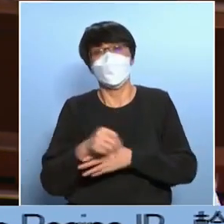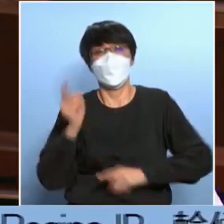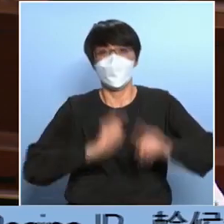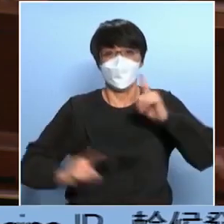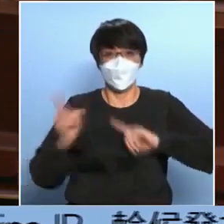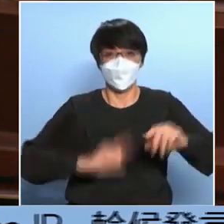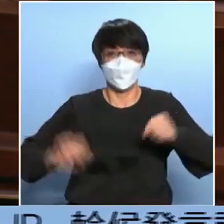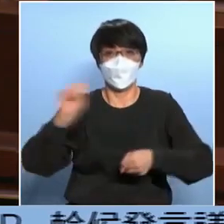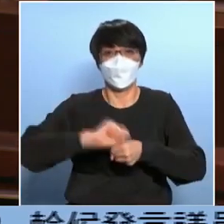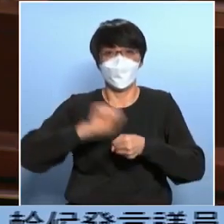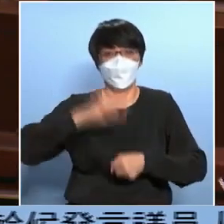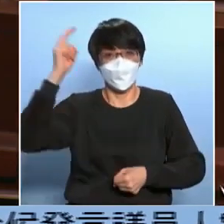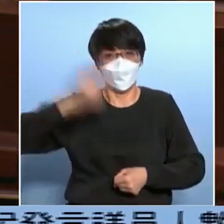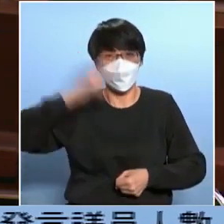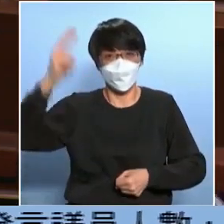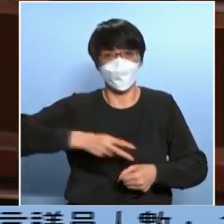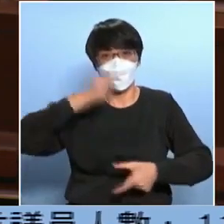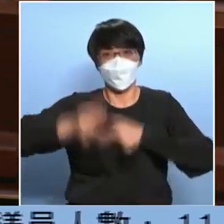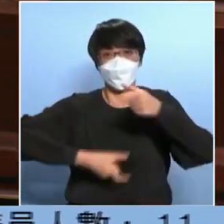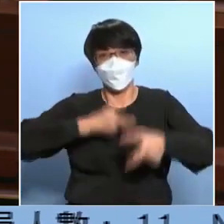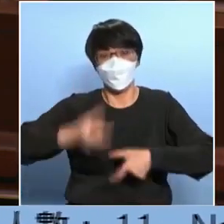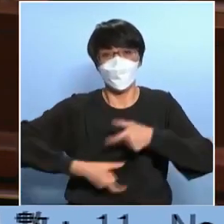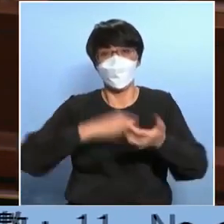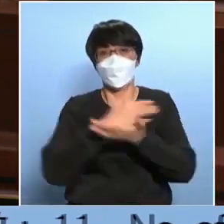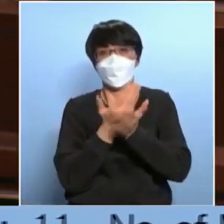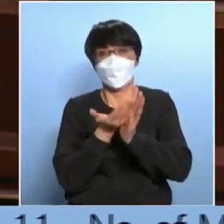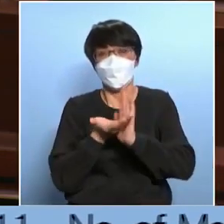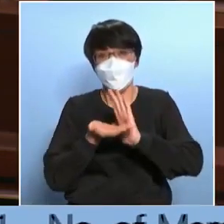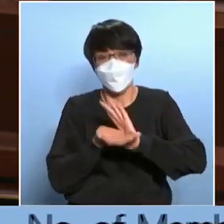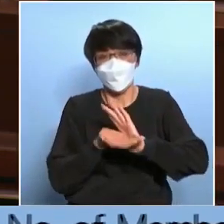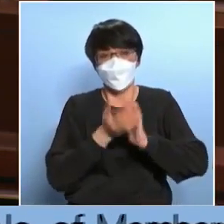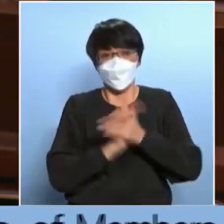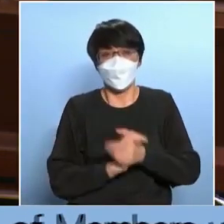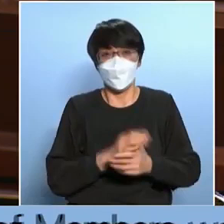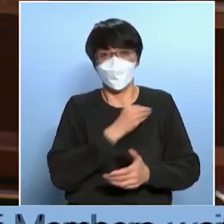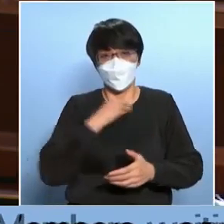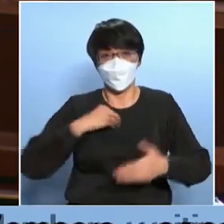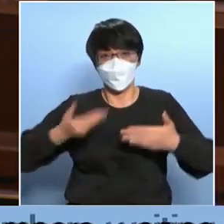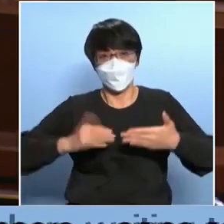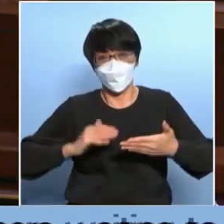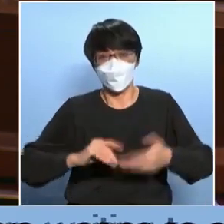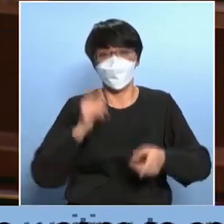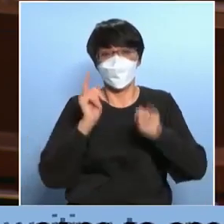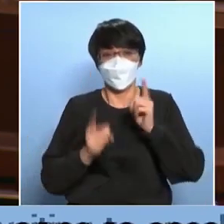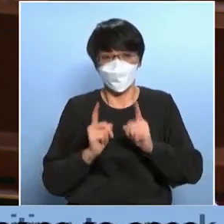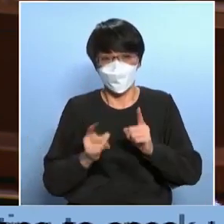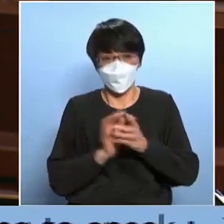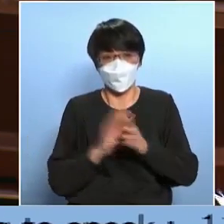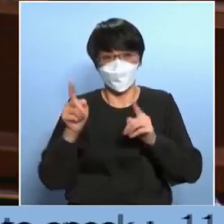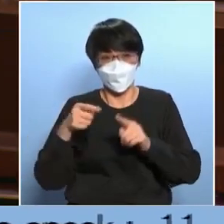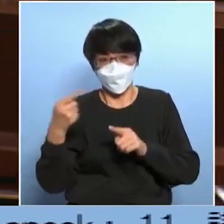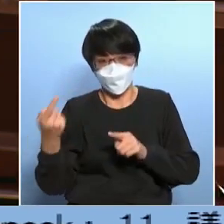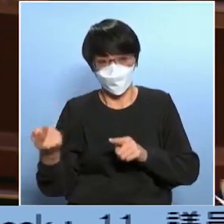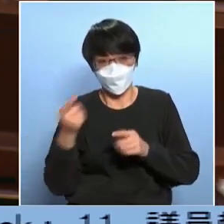咧係增加經常性開支，推出各類嘅醫療券啊，或者係其他